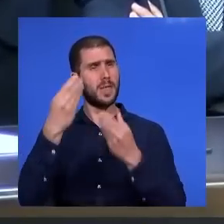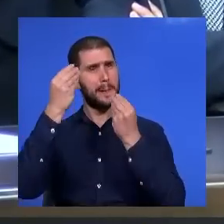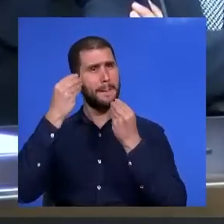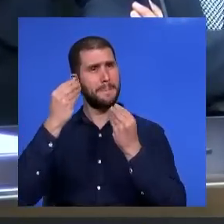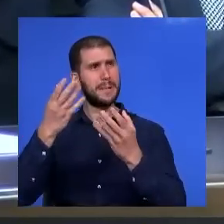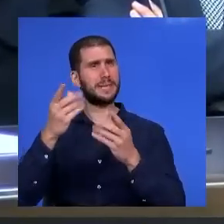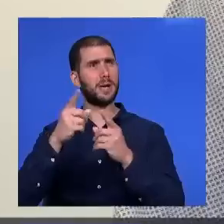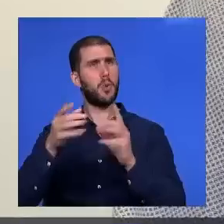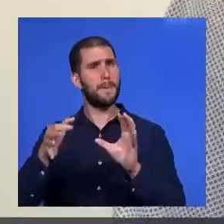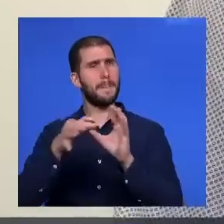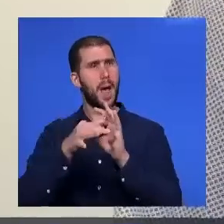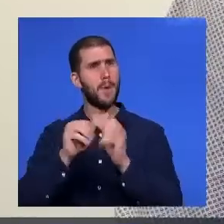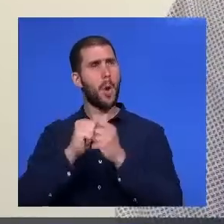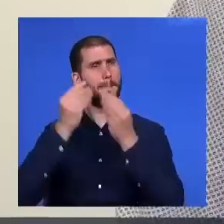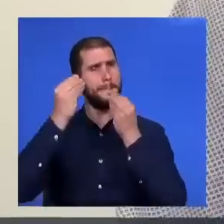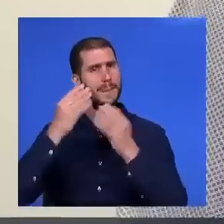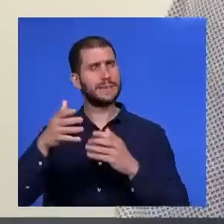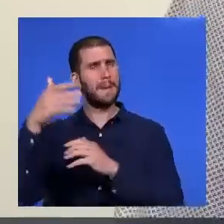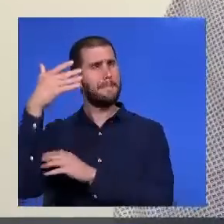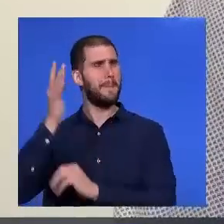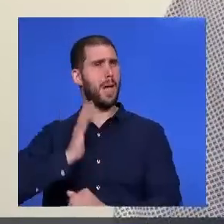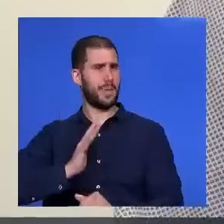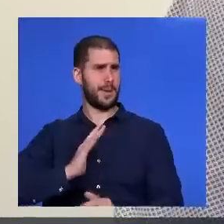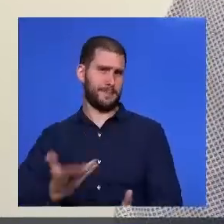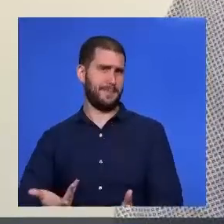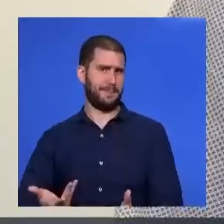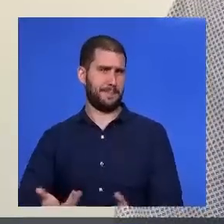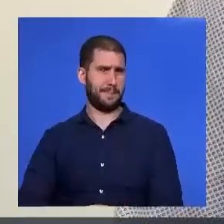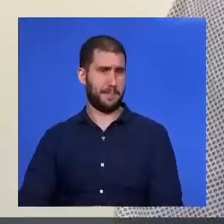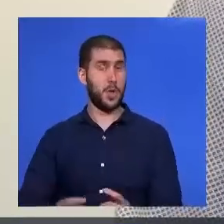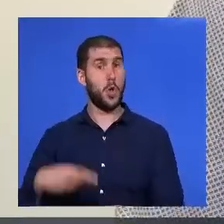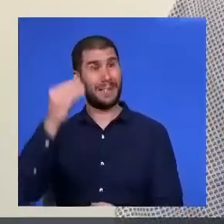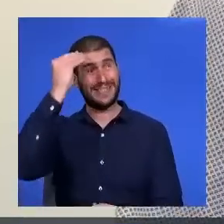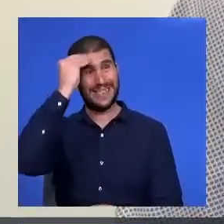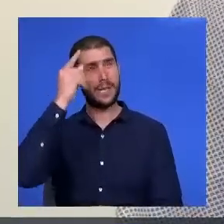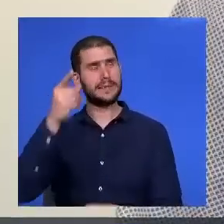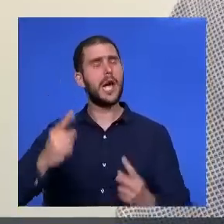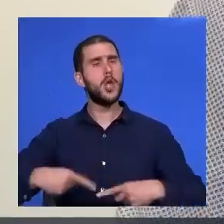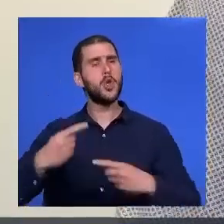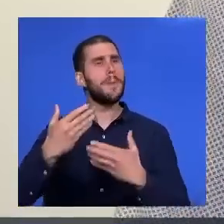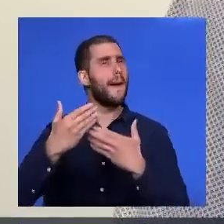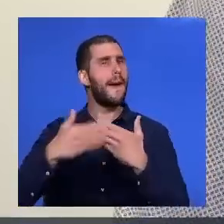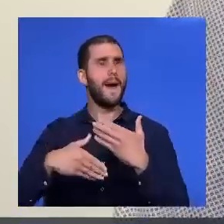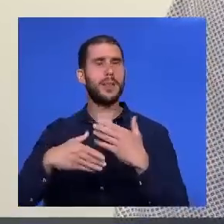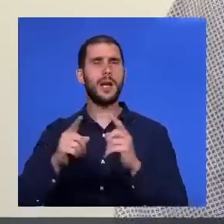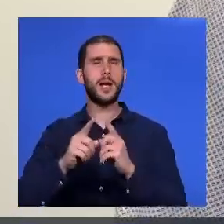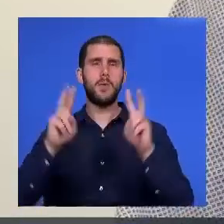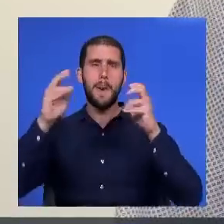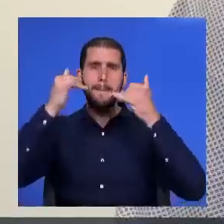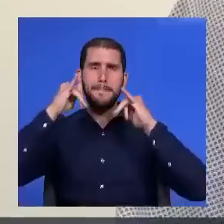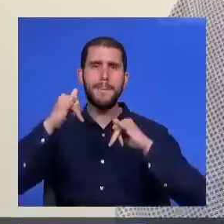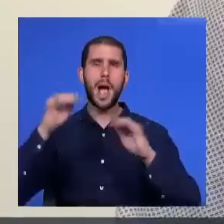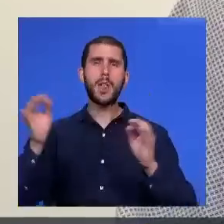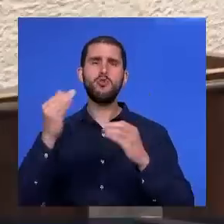שהוא מחבר או מסר ממלכתי. יום הזיכרון זה היום האחרון, הפרה הקדושה